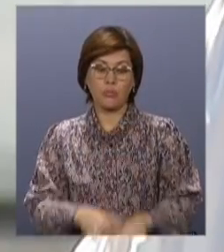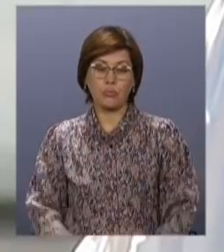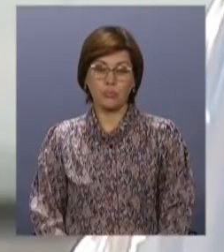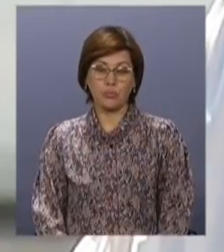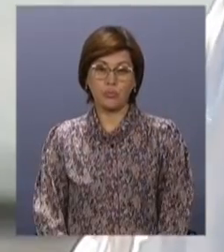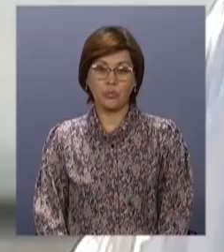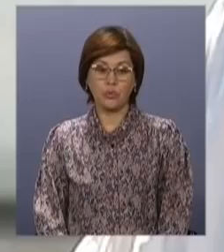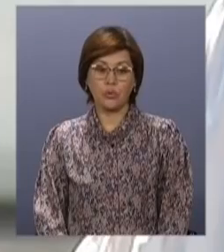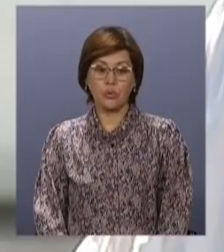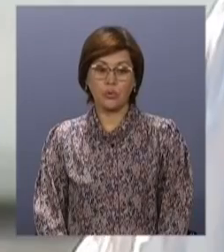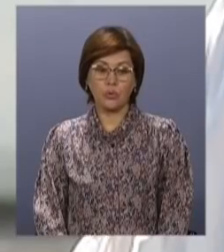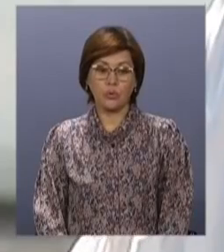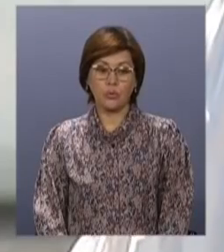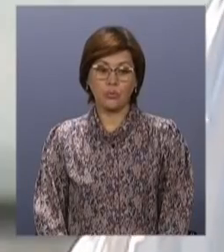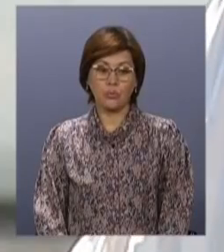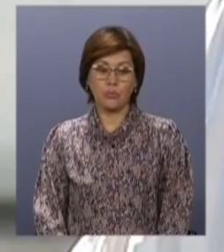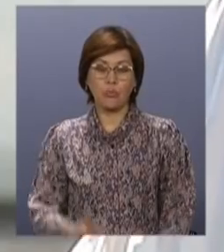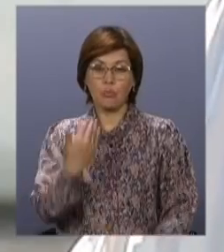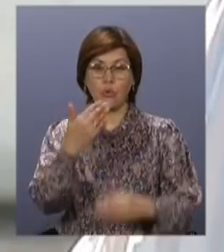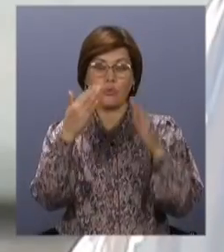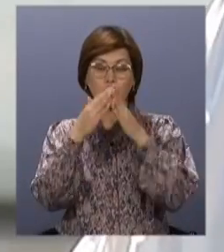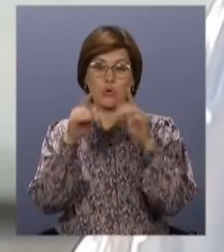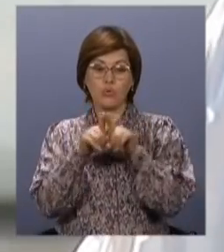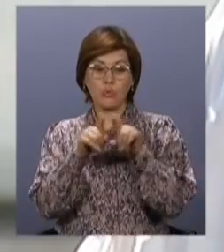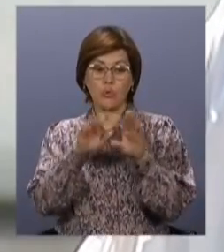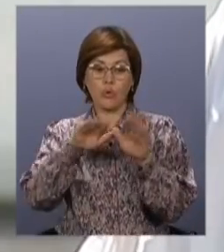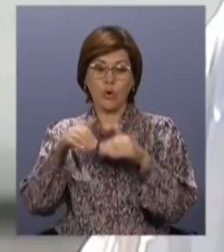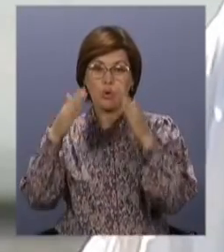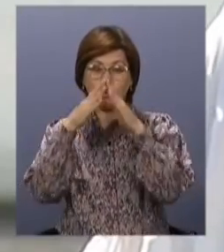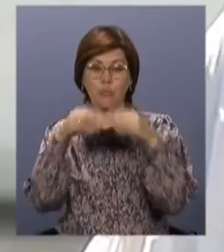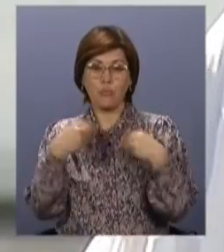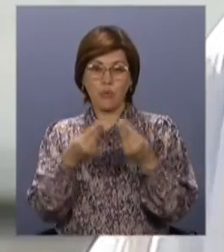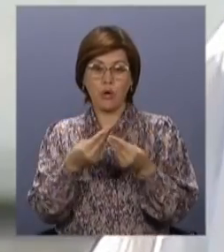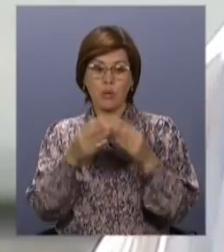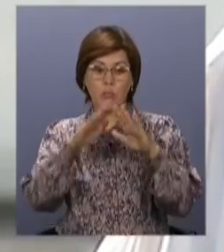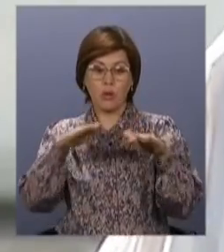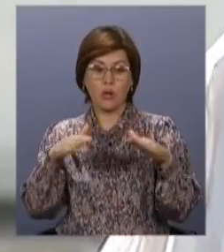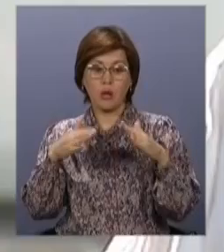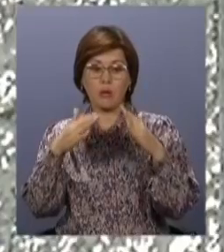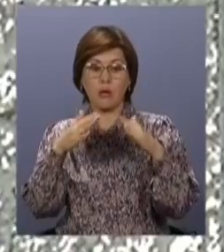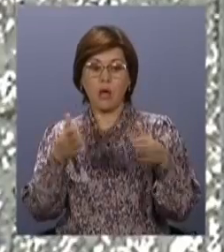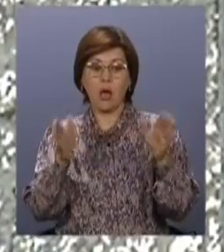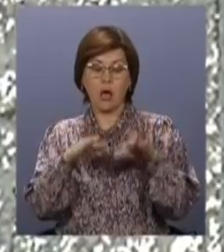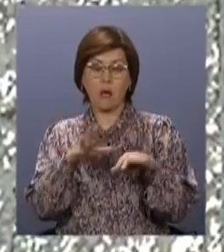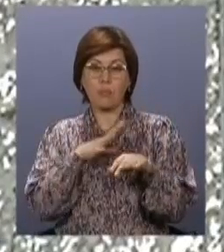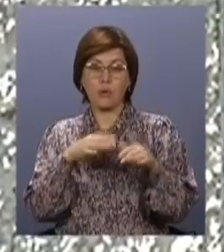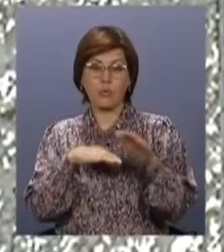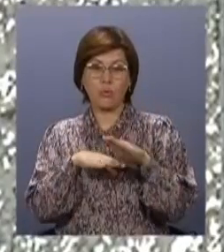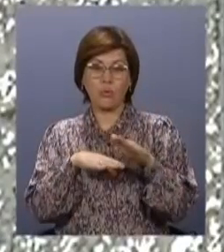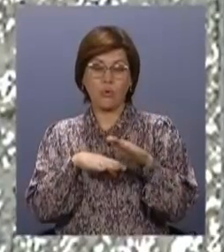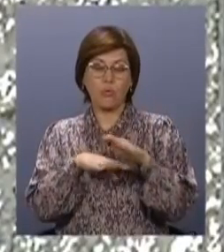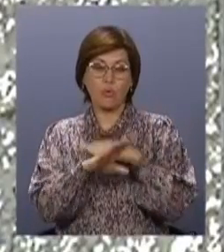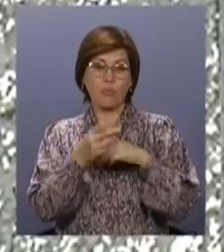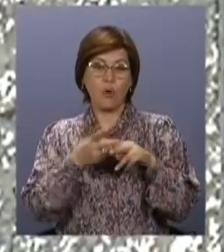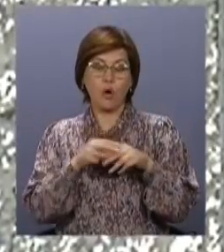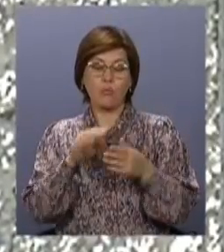Содан кейін тұрды да бұл үйді артынан үй бергеннен кейін бұл үйді балаларын тастап өзі кетіп қалды. Өмірін